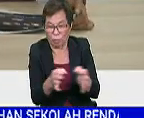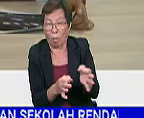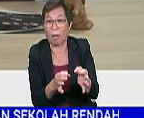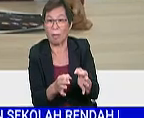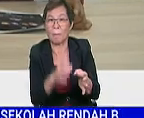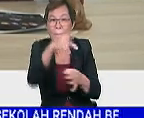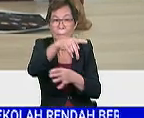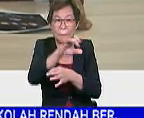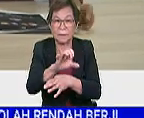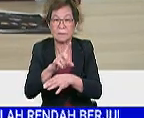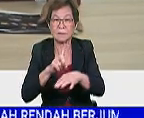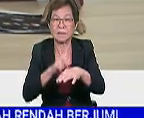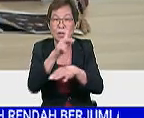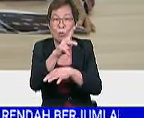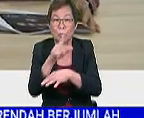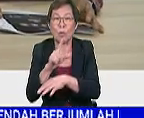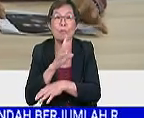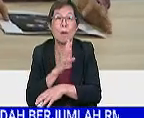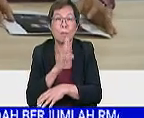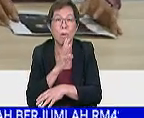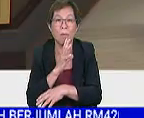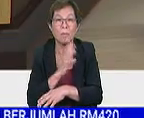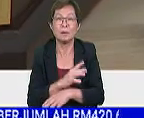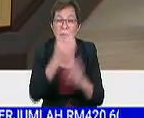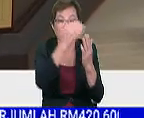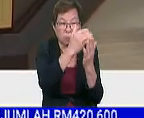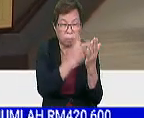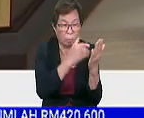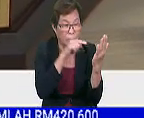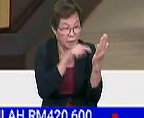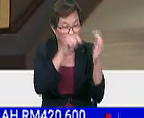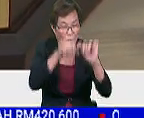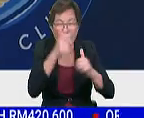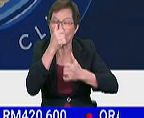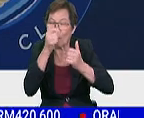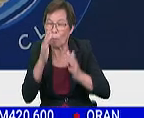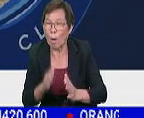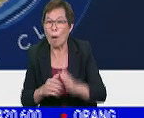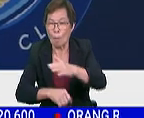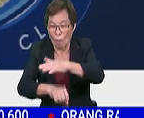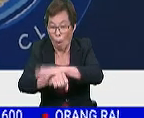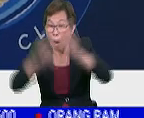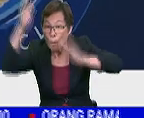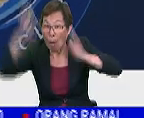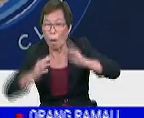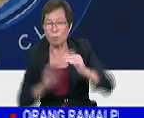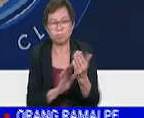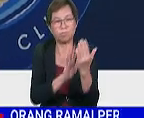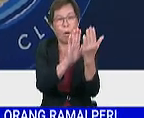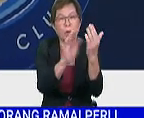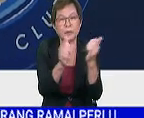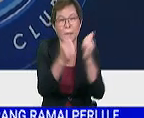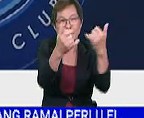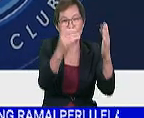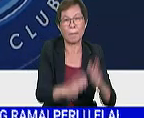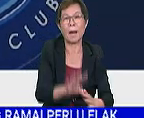dalam sidang media di Ibu Negeri berkata langkah ini juga membolehkan peminat bolas sepak tempatan bersemuka dengan